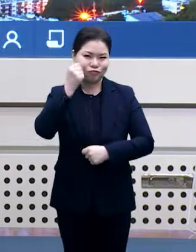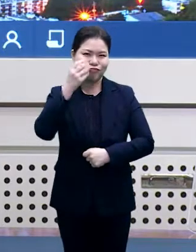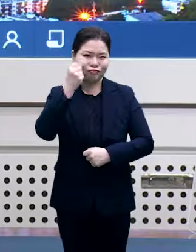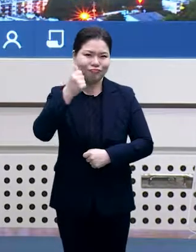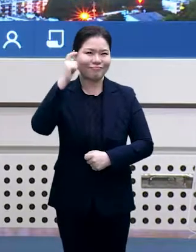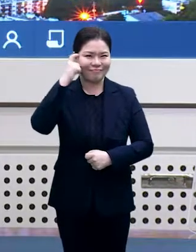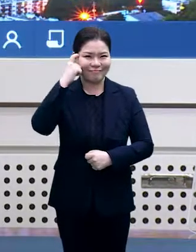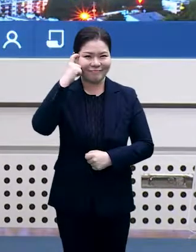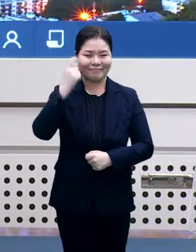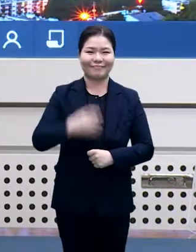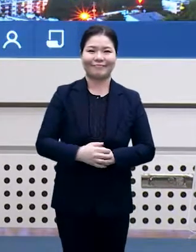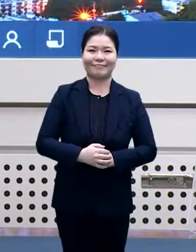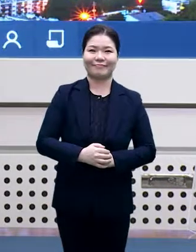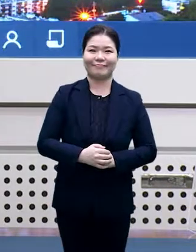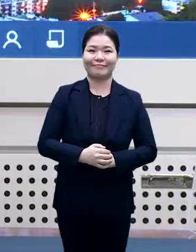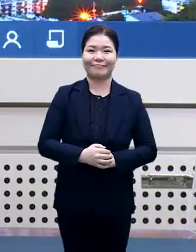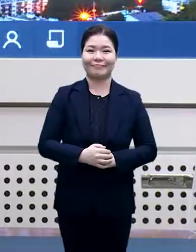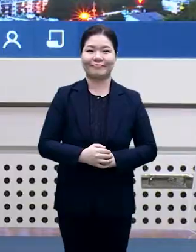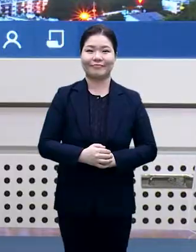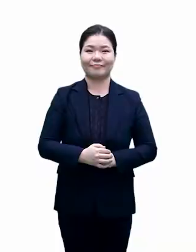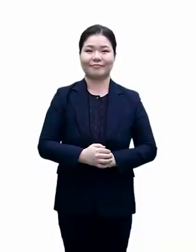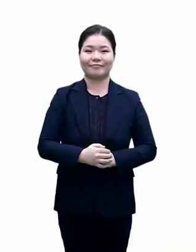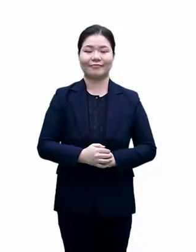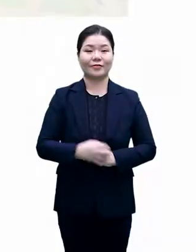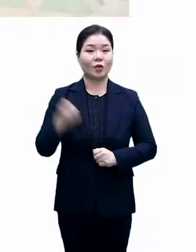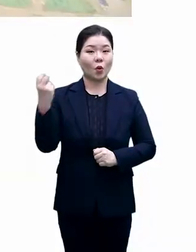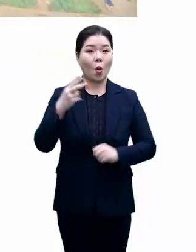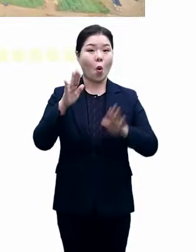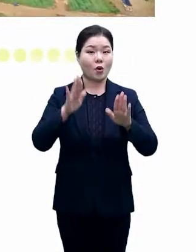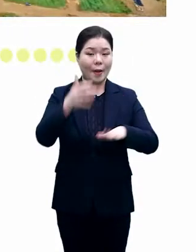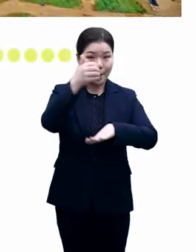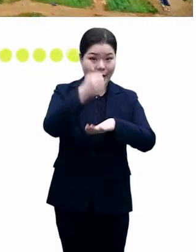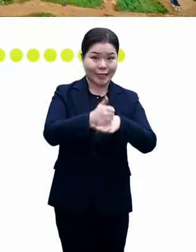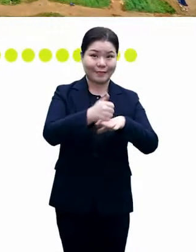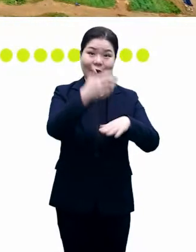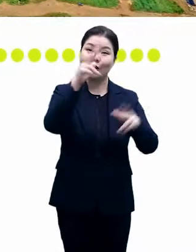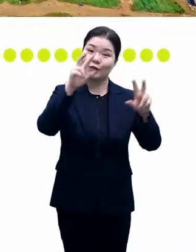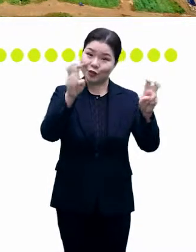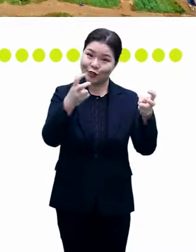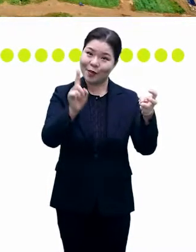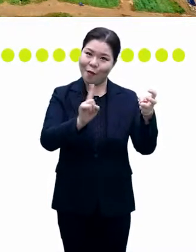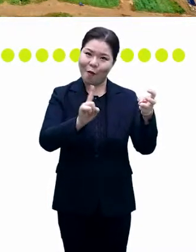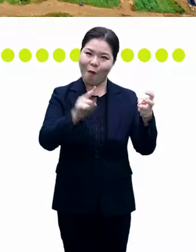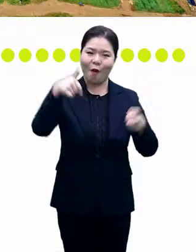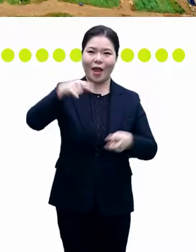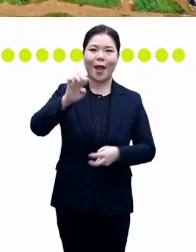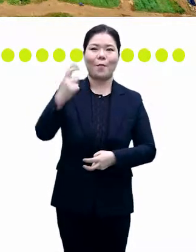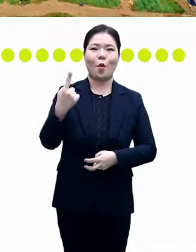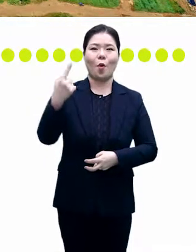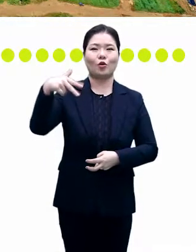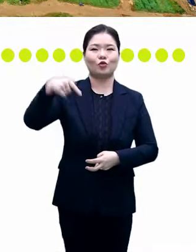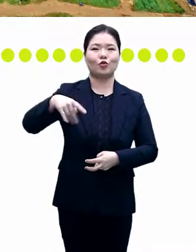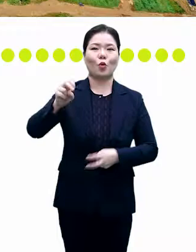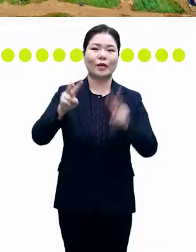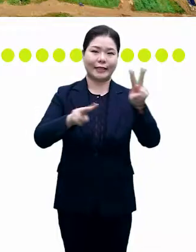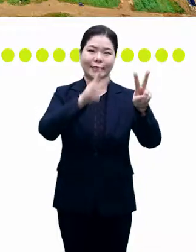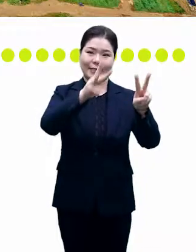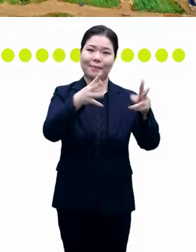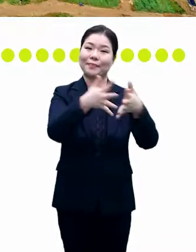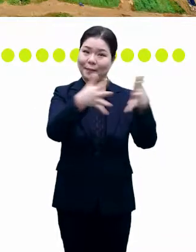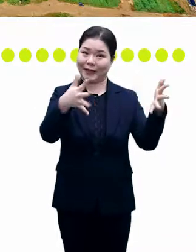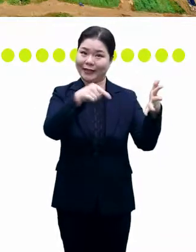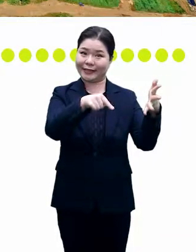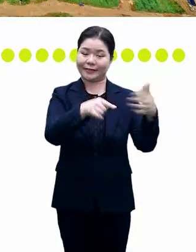것으로 예상되고 있습니다. 그리고 오늘의 마지막 키워드는 개포 주공 2,